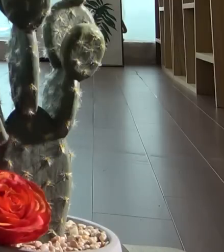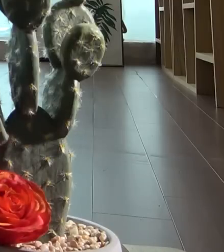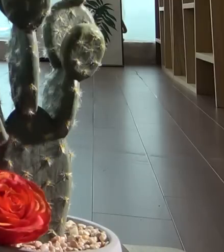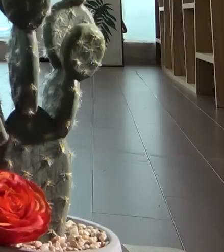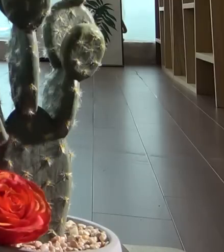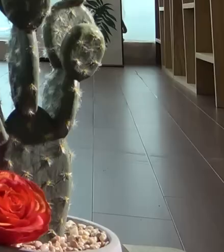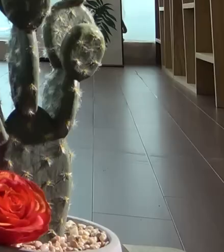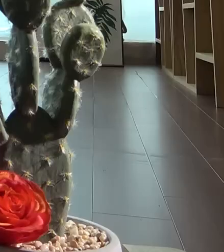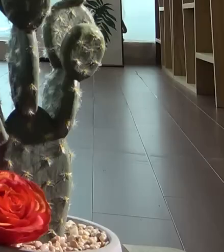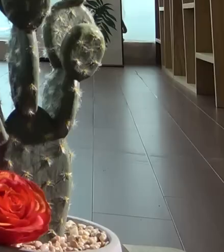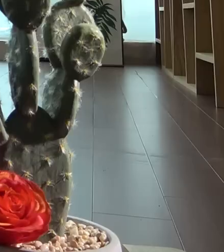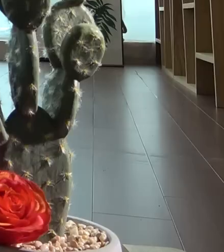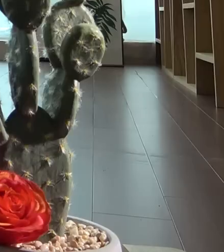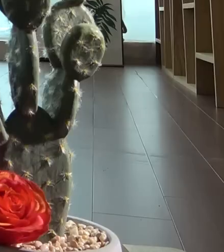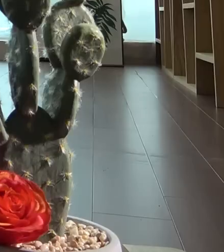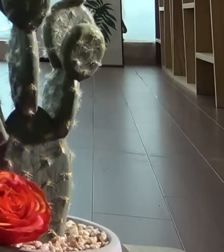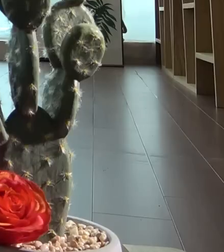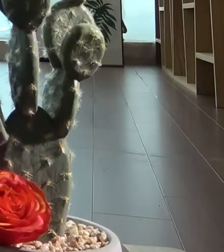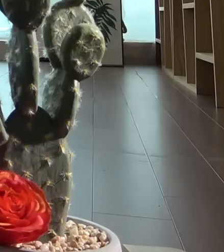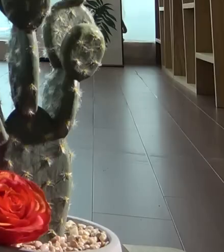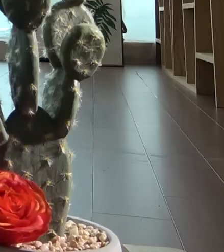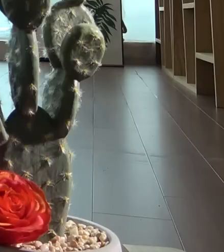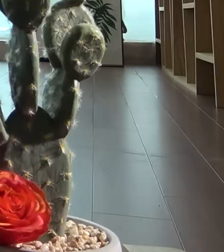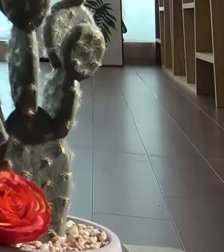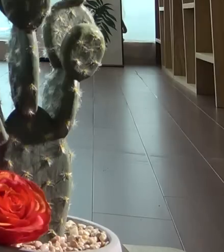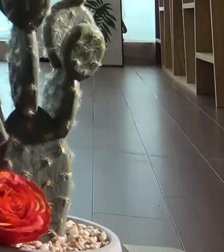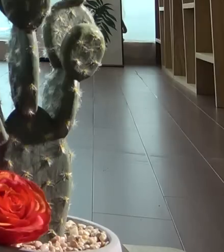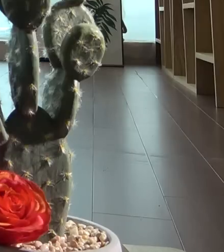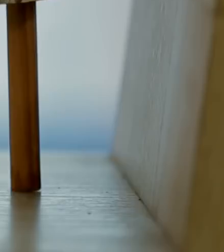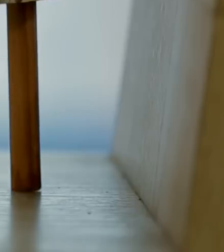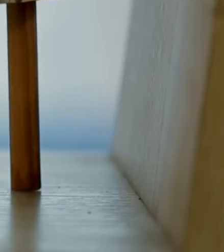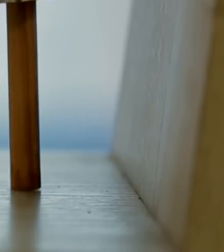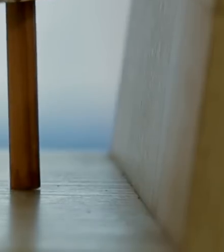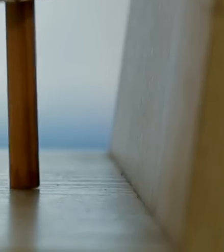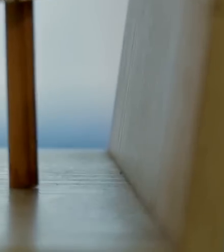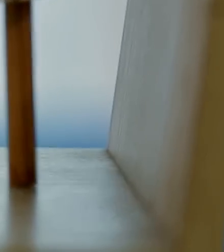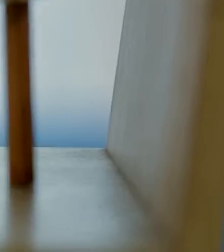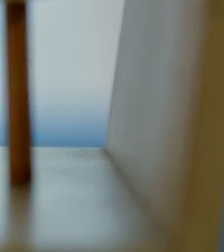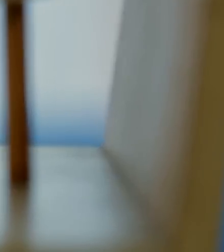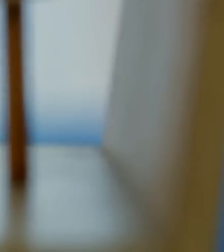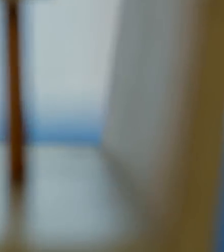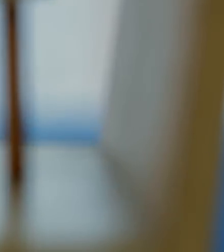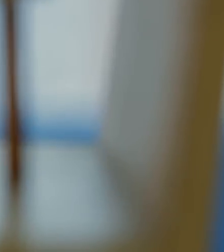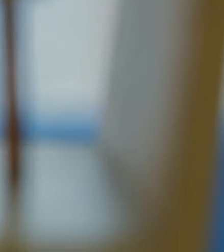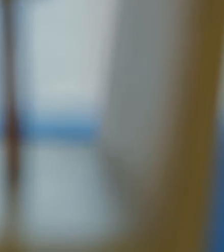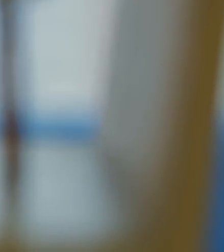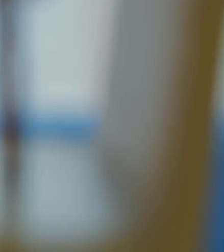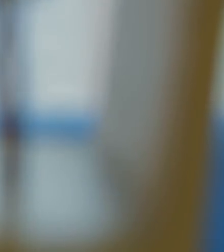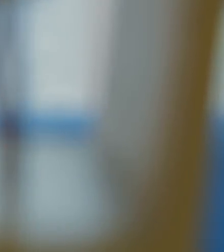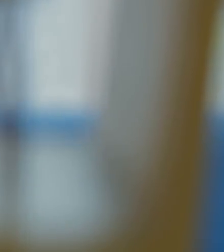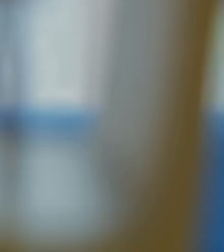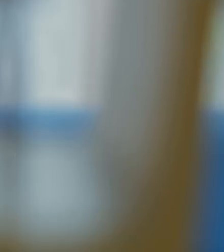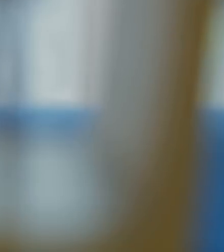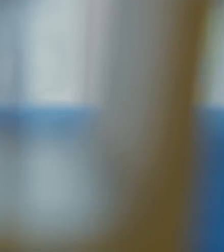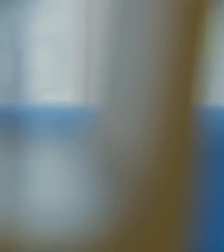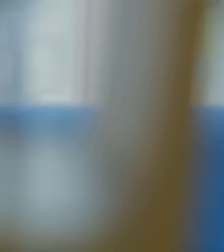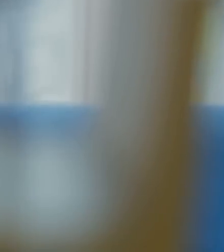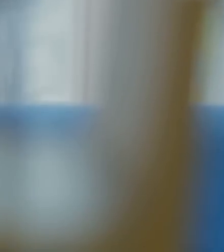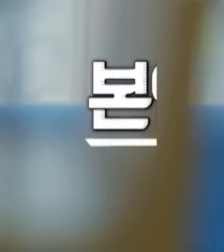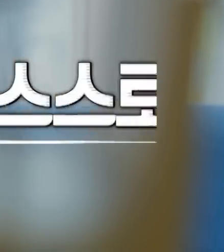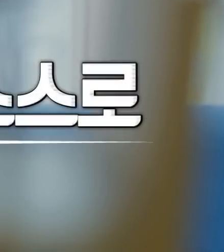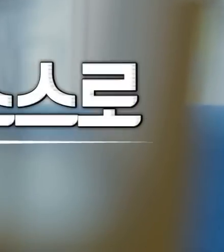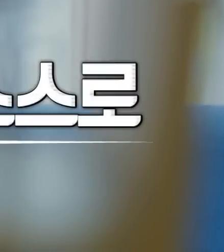마음 밖에서 구하지 마세요 아무리 스님을 찾아와도 본인이 기도를 하셔야 됩니다 아무리 절에